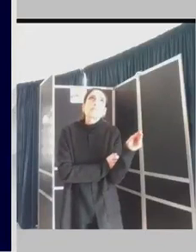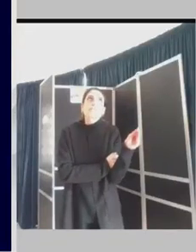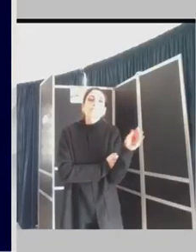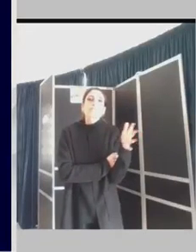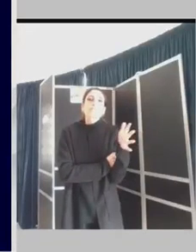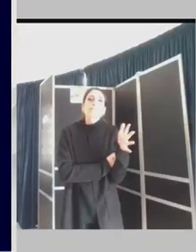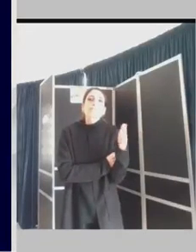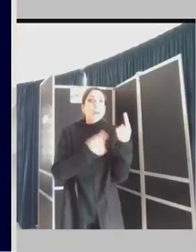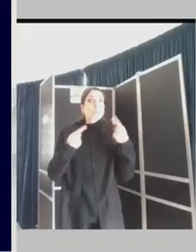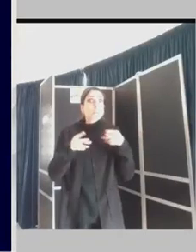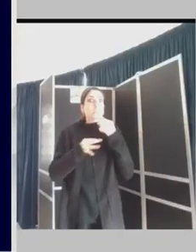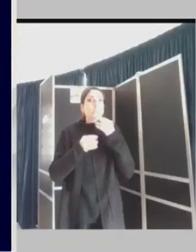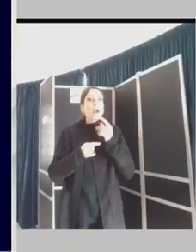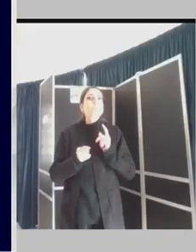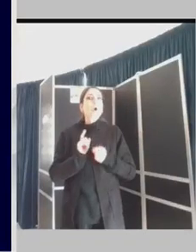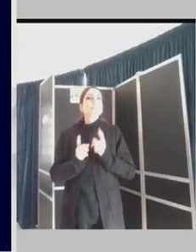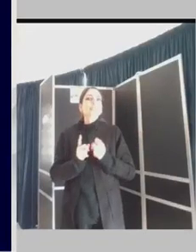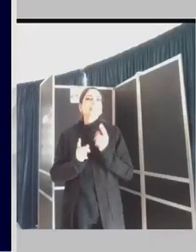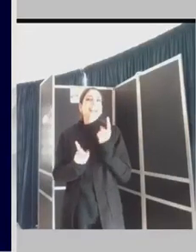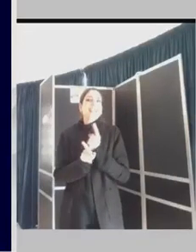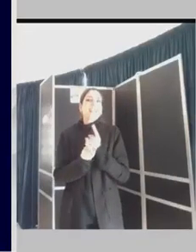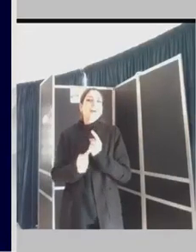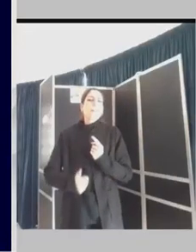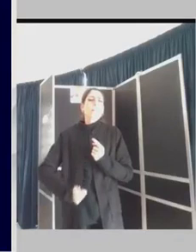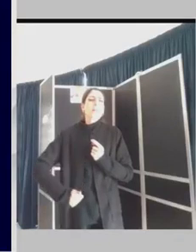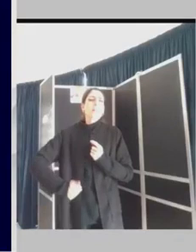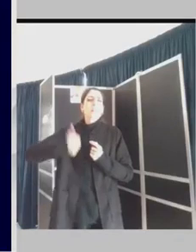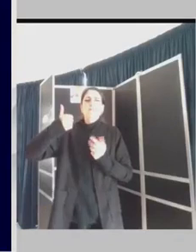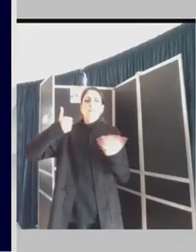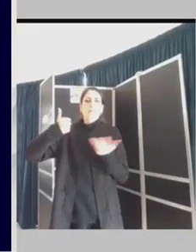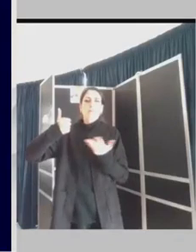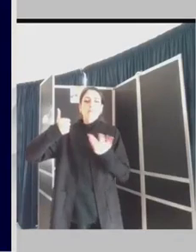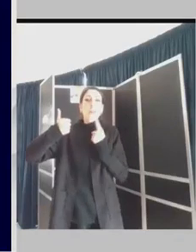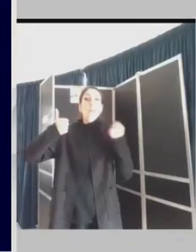questo, promuovere iniziative